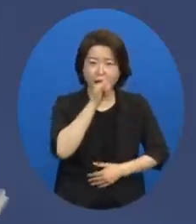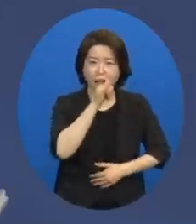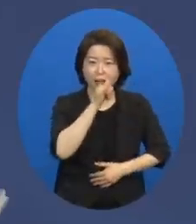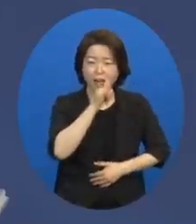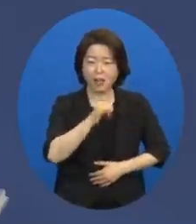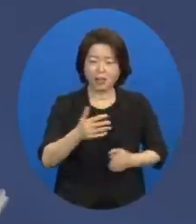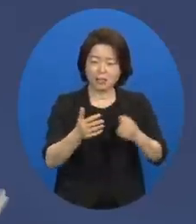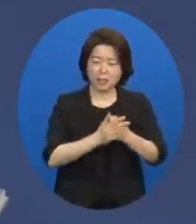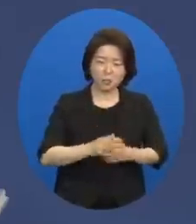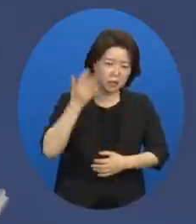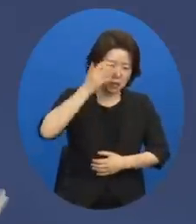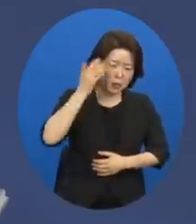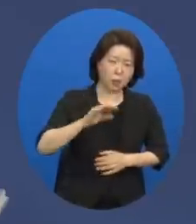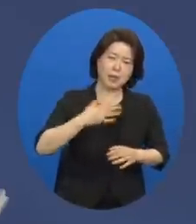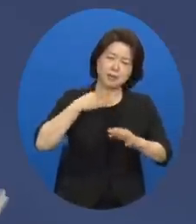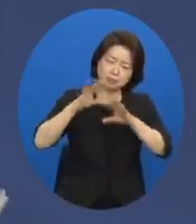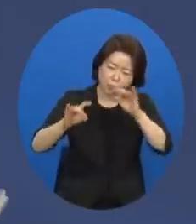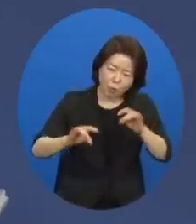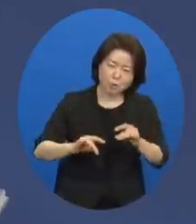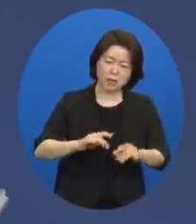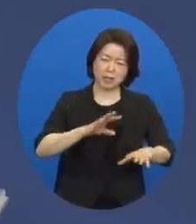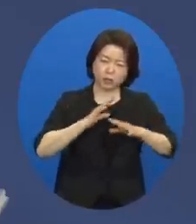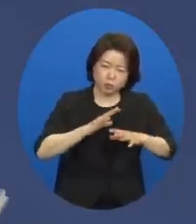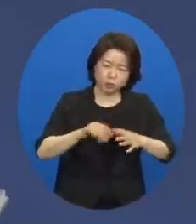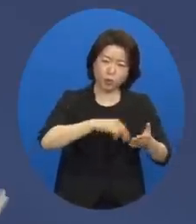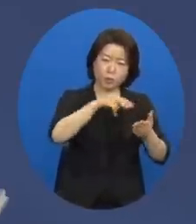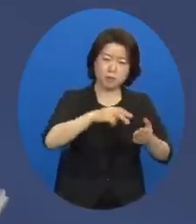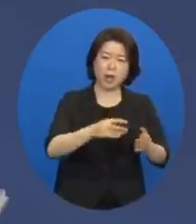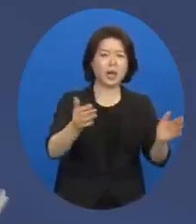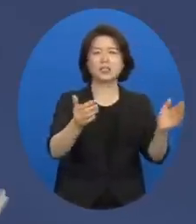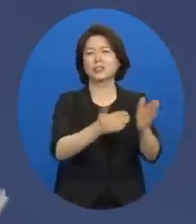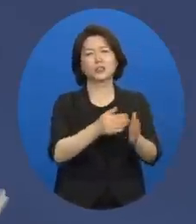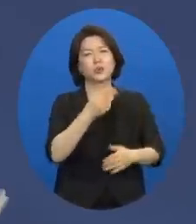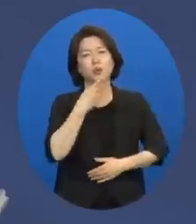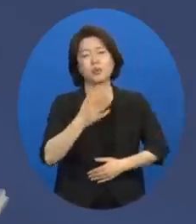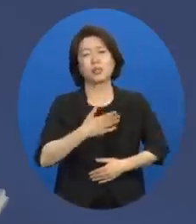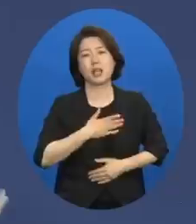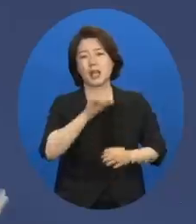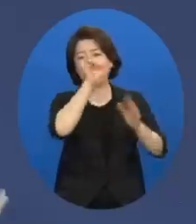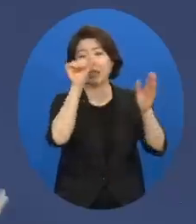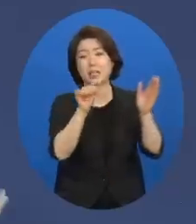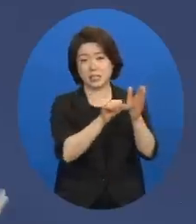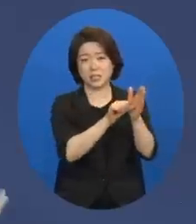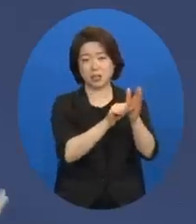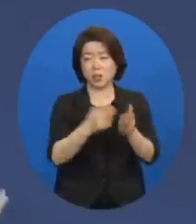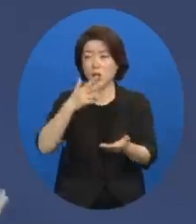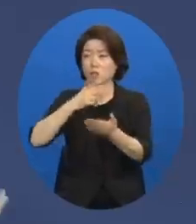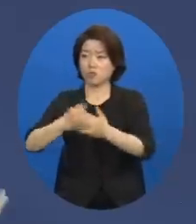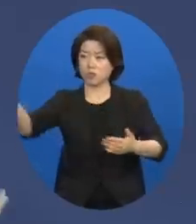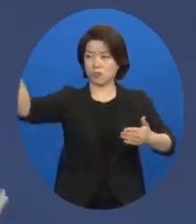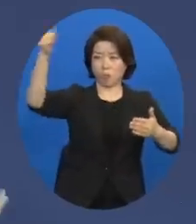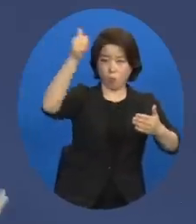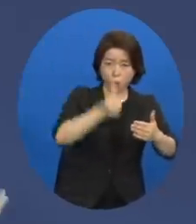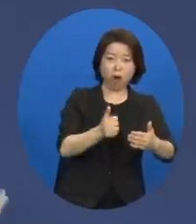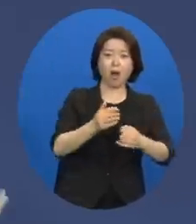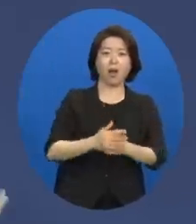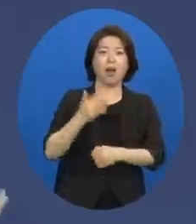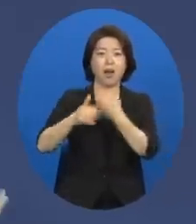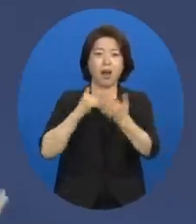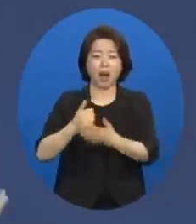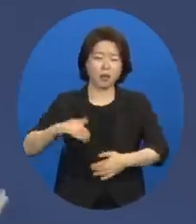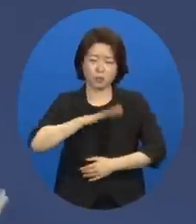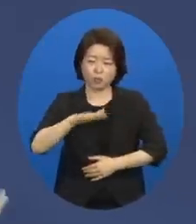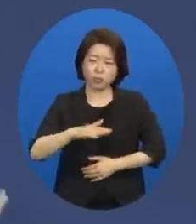영혼의 목마름과 두려움과 방황이 끝나지 않는 나의 인생을 주님께서 찾아오셔서 하나님이